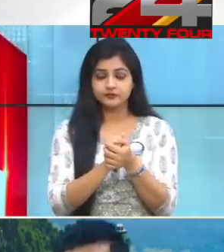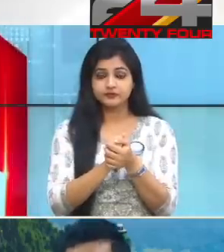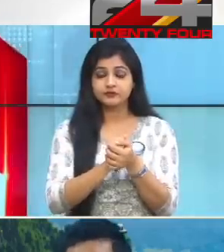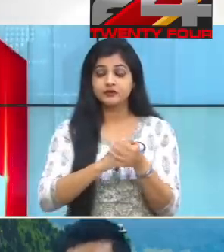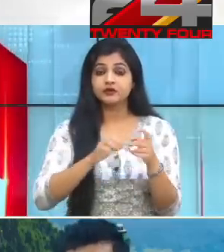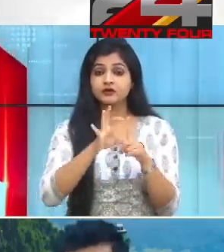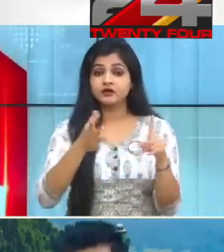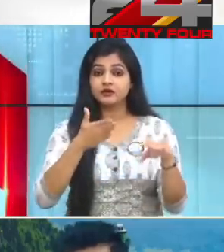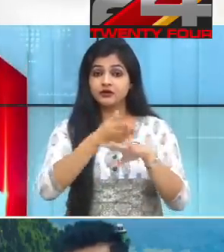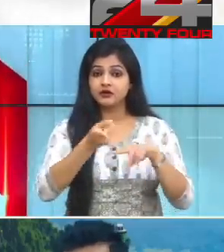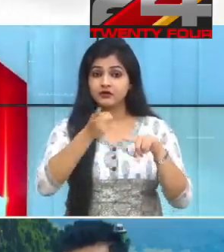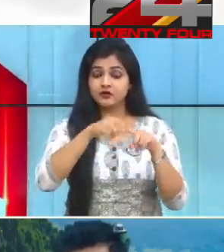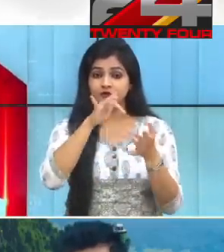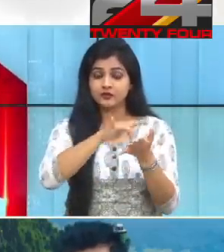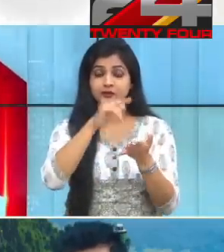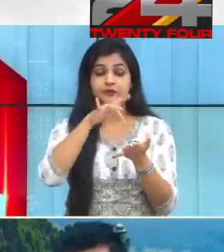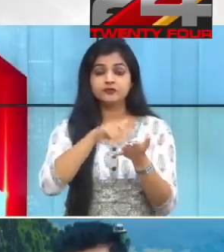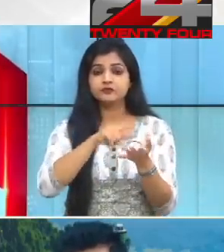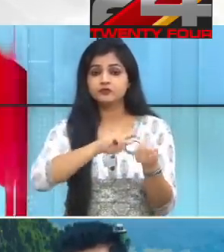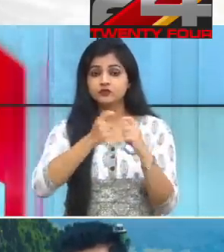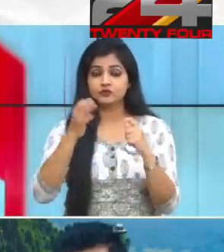ദുരന്തബാധിത മേഖലയുടെ അടിയന്തര പുനർനിർമ്മാണത്തിന്